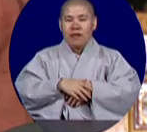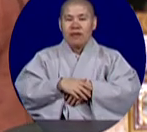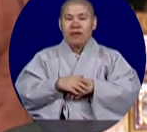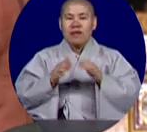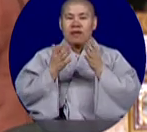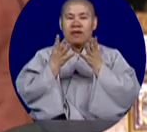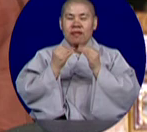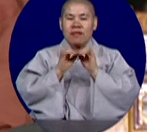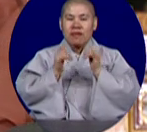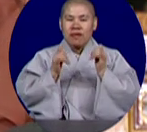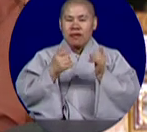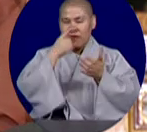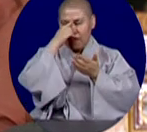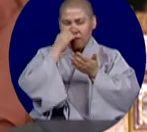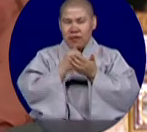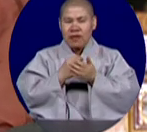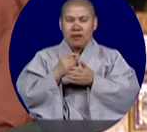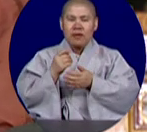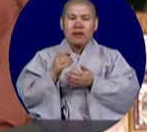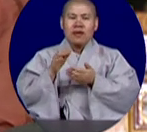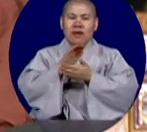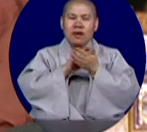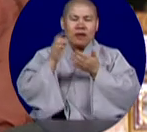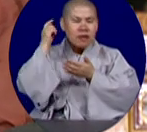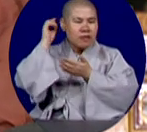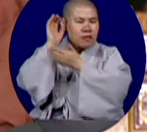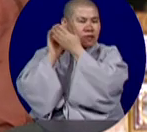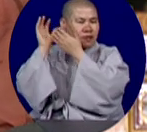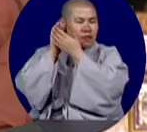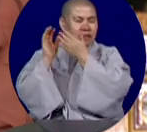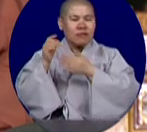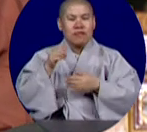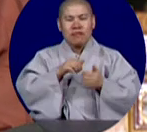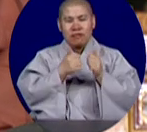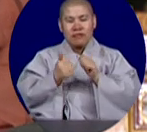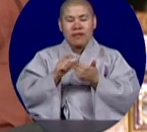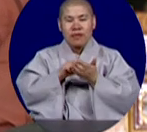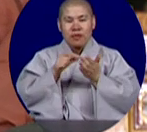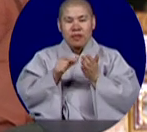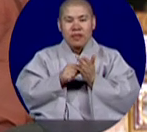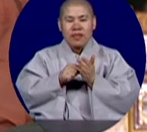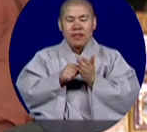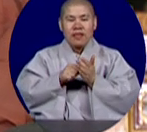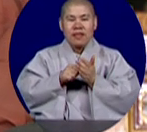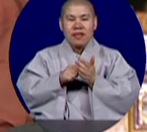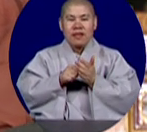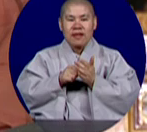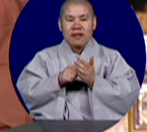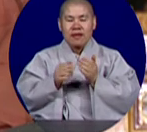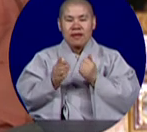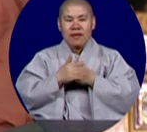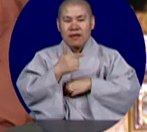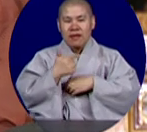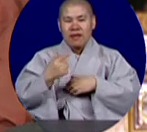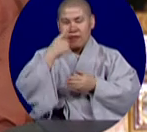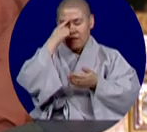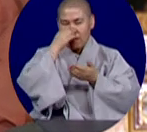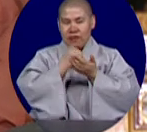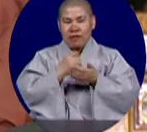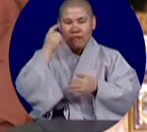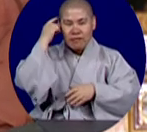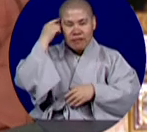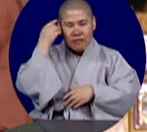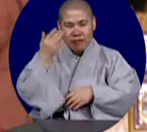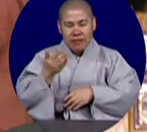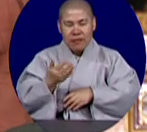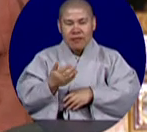그냥 시끄러워서 죽겠어요, 제비 때문에. 그래서 그 큰 스님한테 가서 여쭤봤어요.